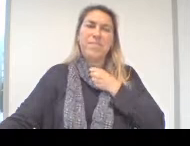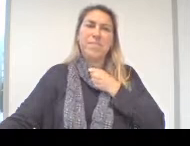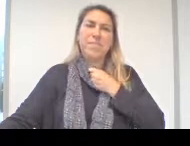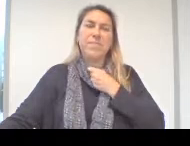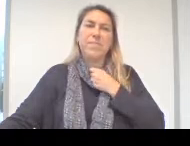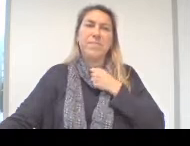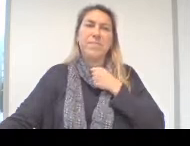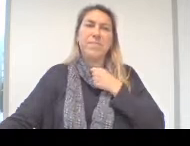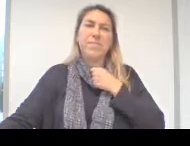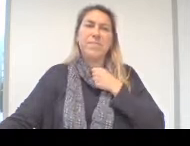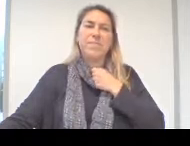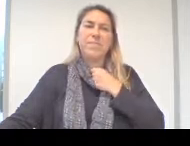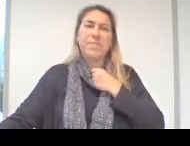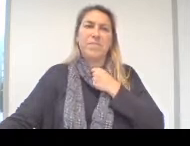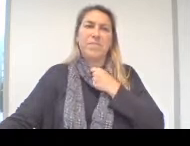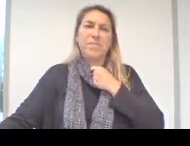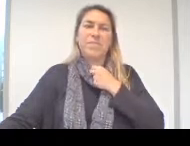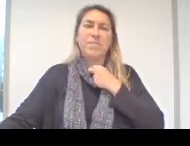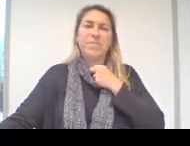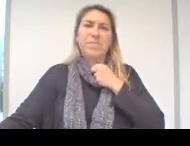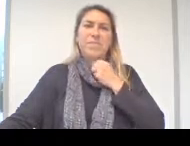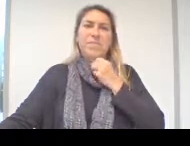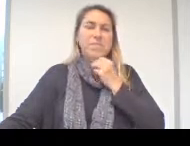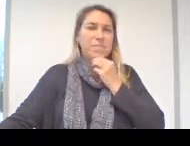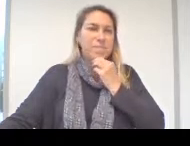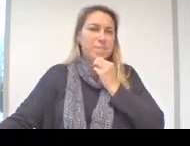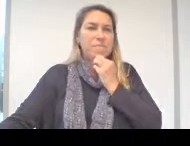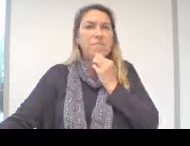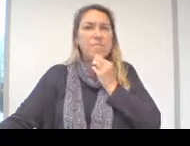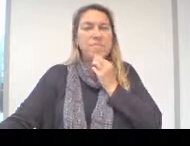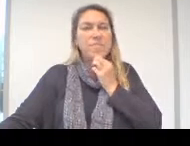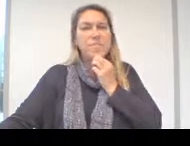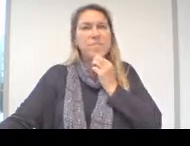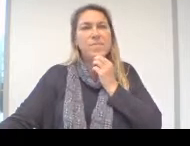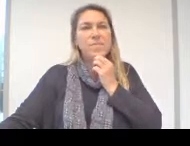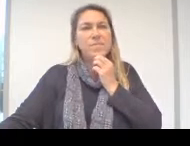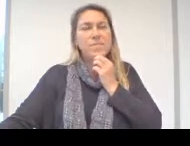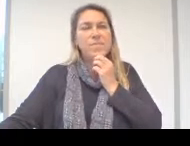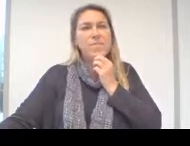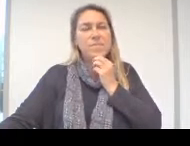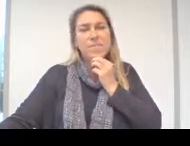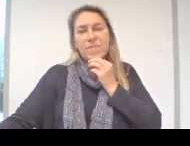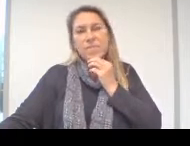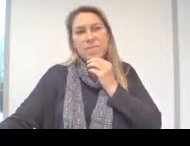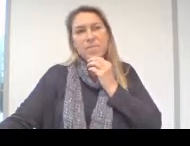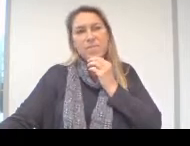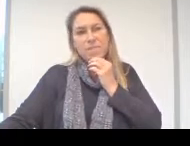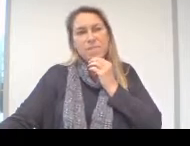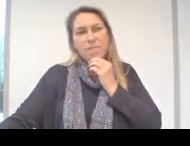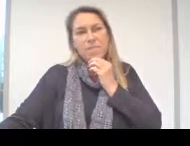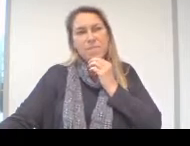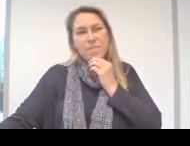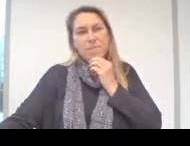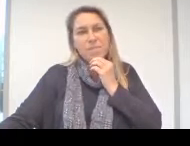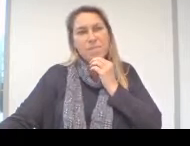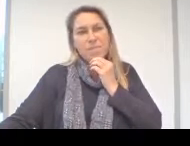ont évolué sur des postes de responsable, de direction aussi. On a beaucoup de directeurs de structure dans toutes les structures qu'on représente. On a beaucoup